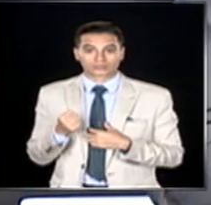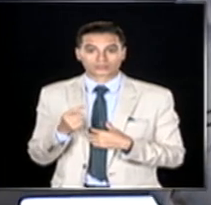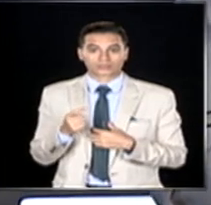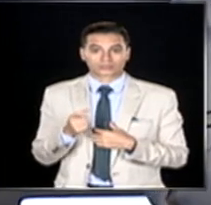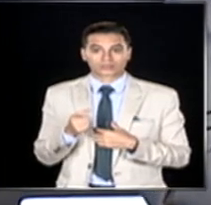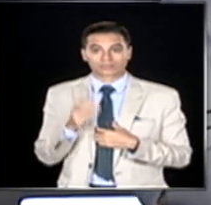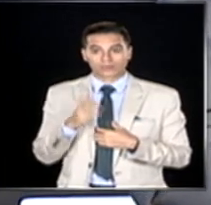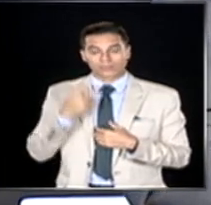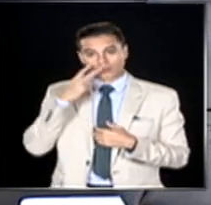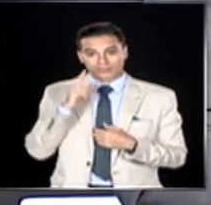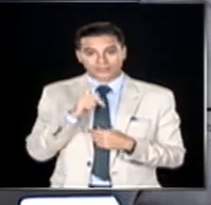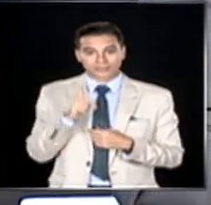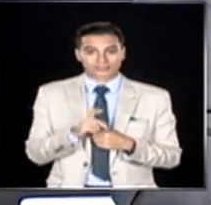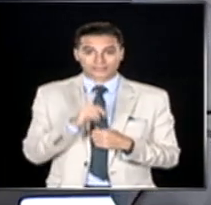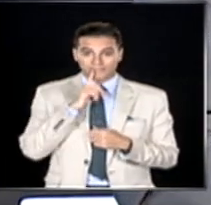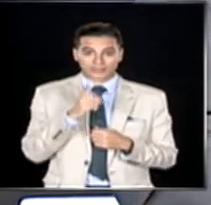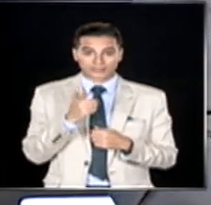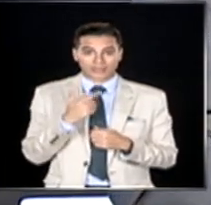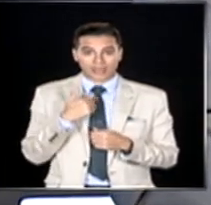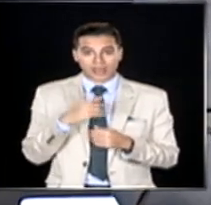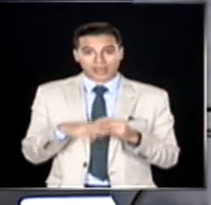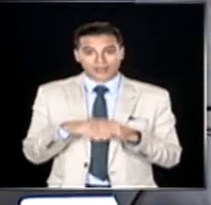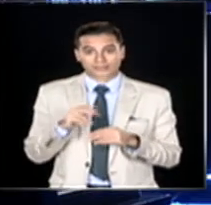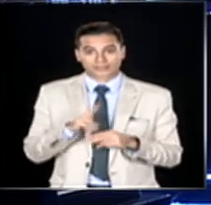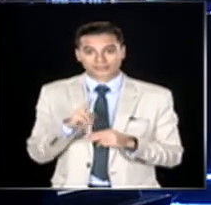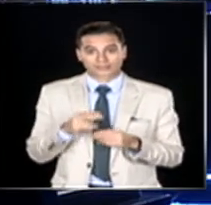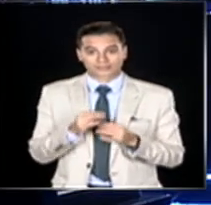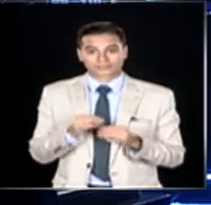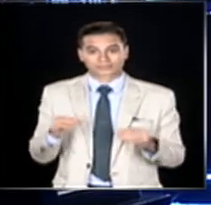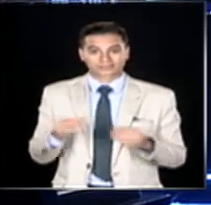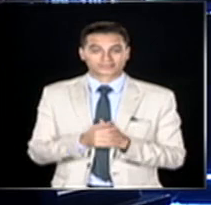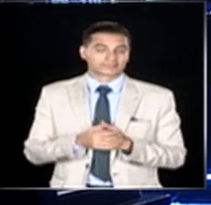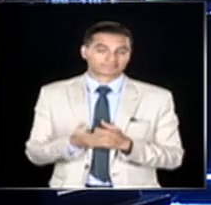ممكن تتلخبطي فيها، ولكن أولاً إحنا خلصنا الأسئلة. مالك؟ مش عارف.